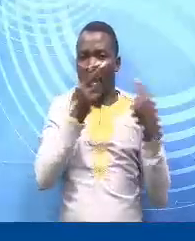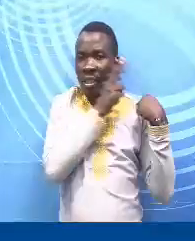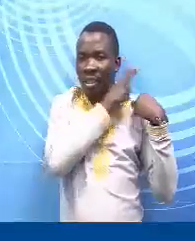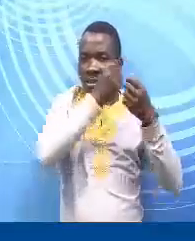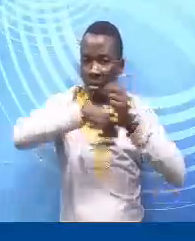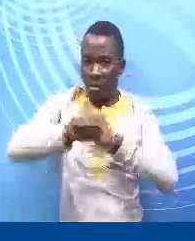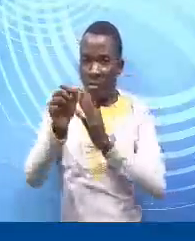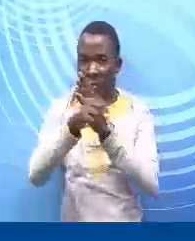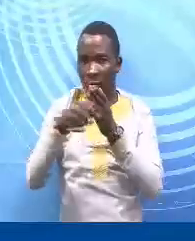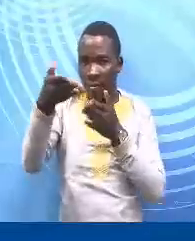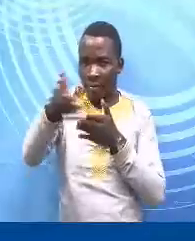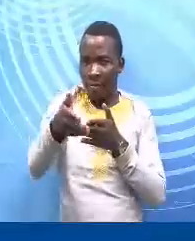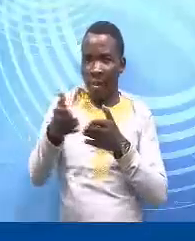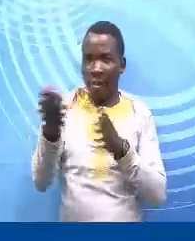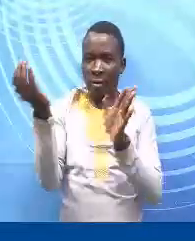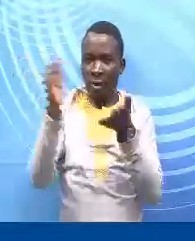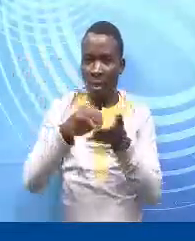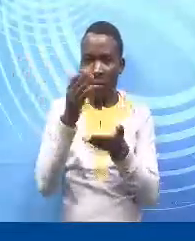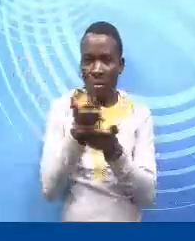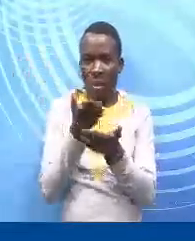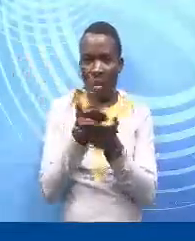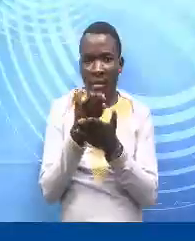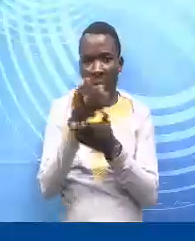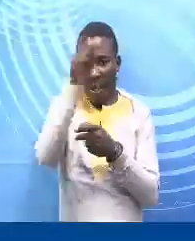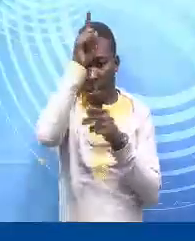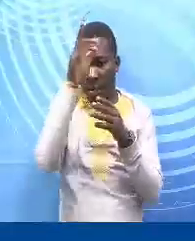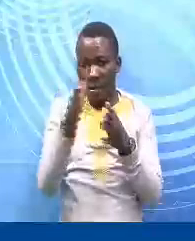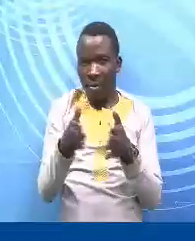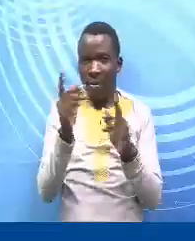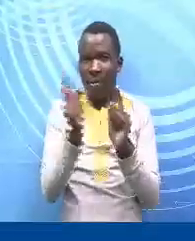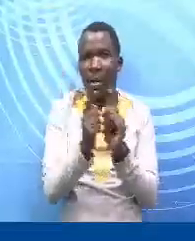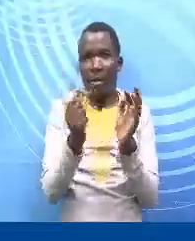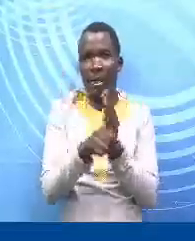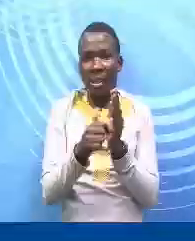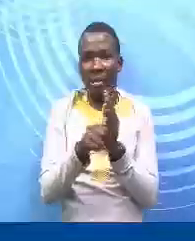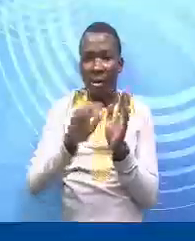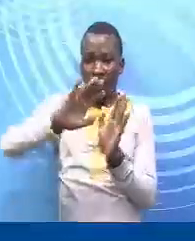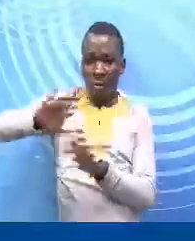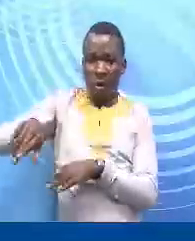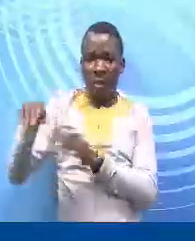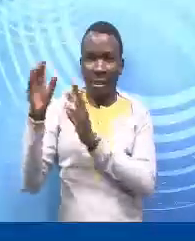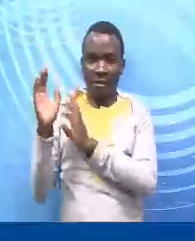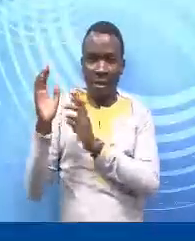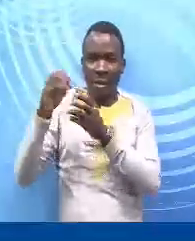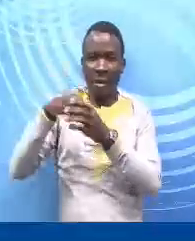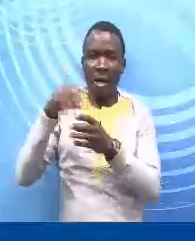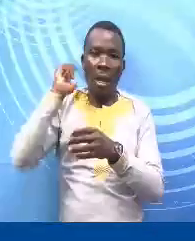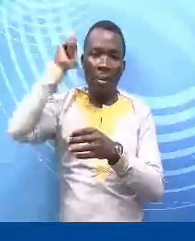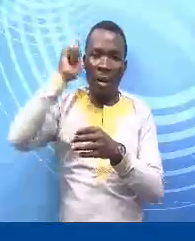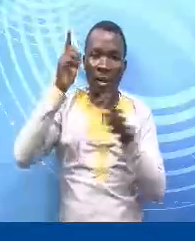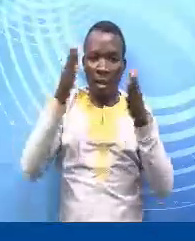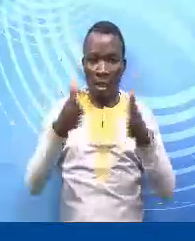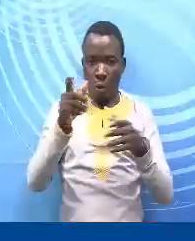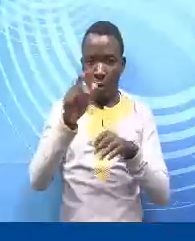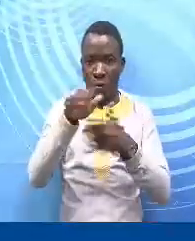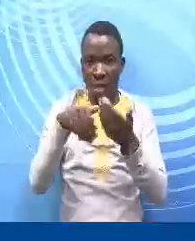Nyarugenge yongeye gusaba abaturage bashobora kuba barahuye n'iki kibazo kuretse no kuba yakwitwaza ko ari maneko umuntu wese waba ukora